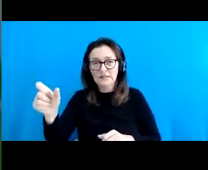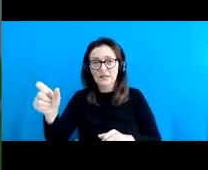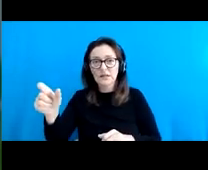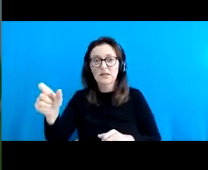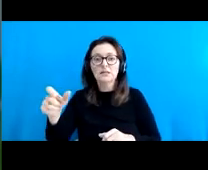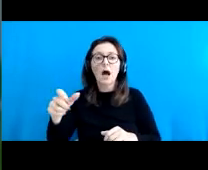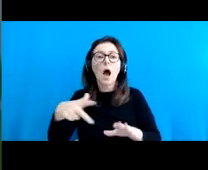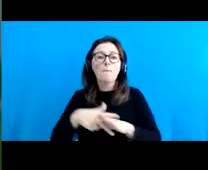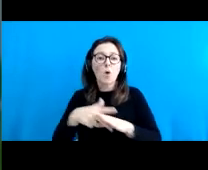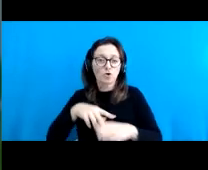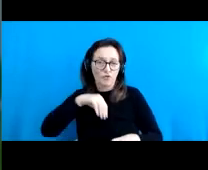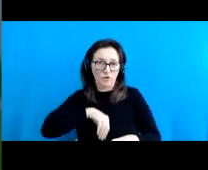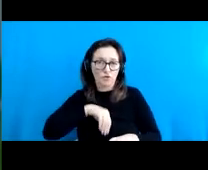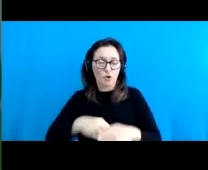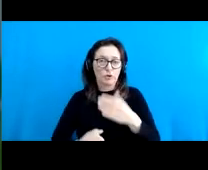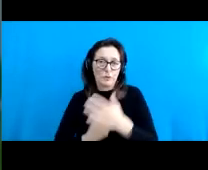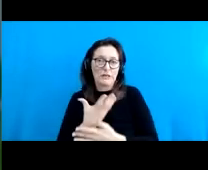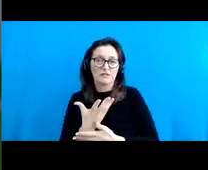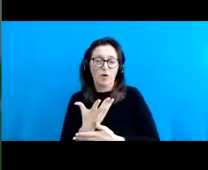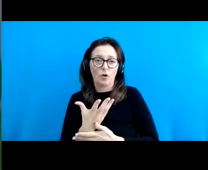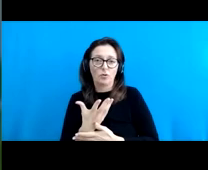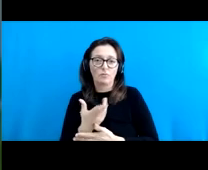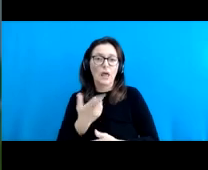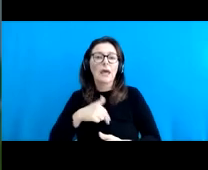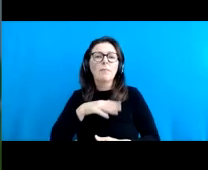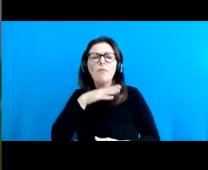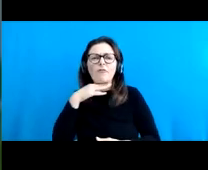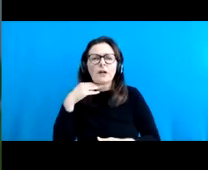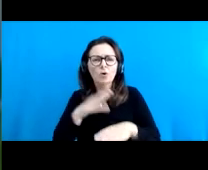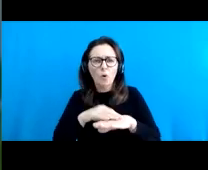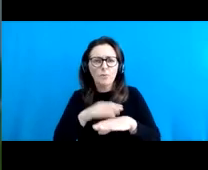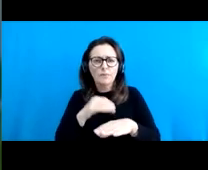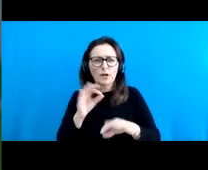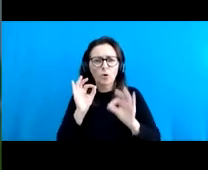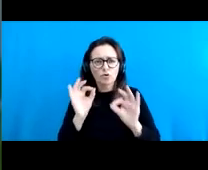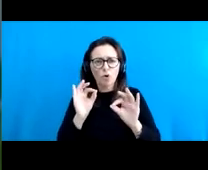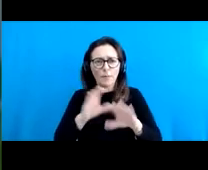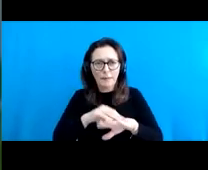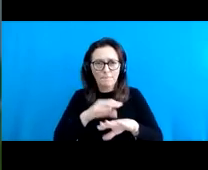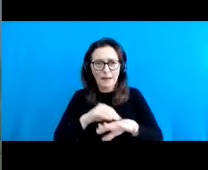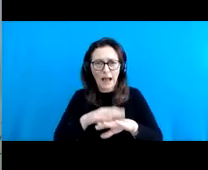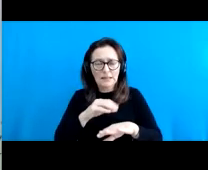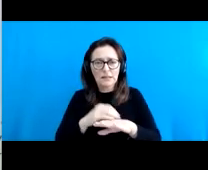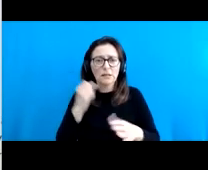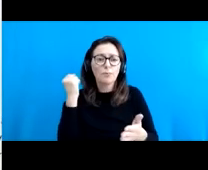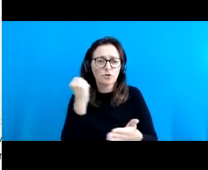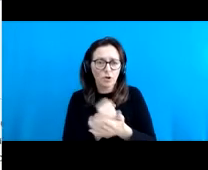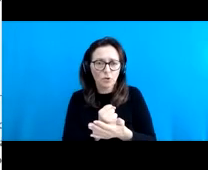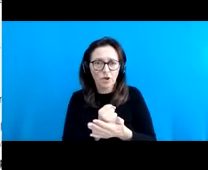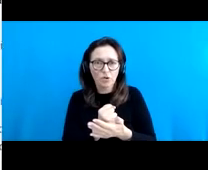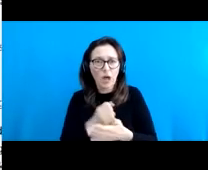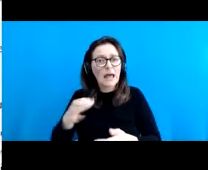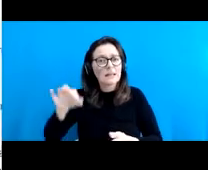razvoju. Imamo veliko primerov dobrih praks, ki potrjujejo, da odrasle osebe z motnjami v duševnem